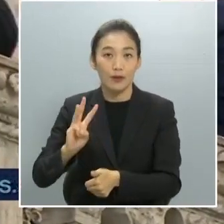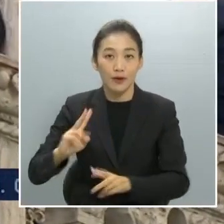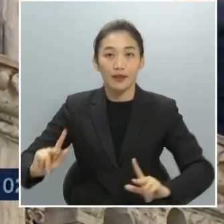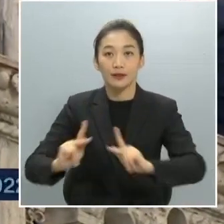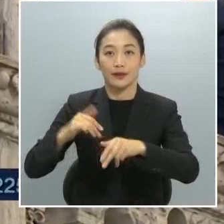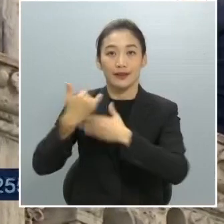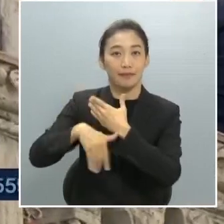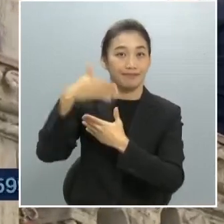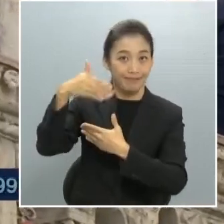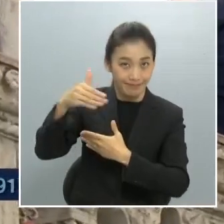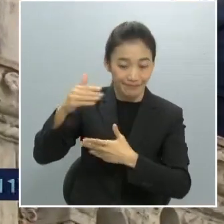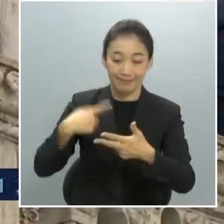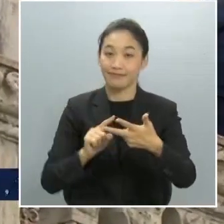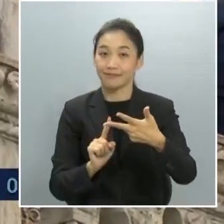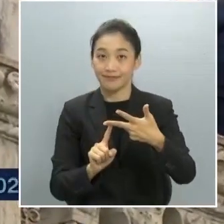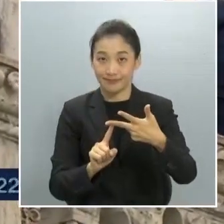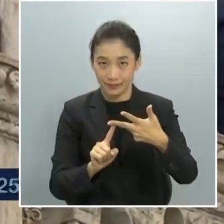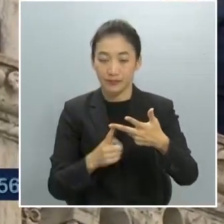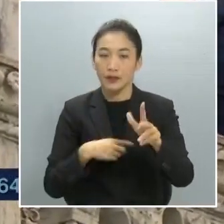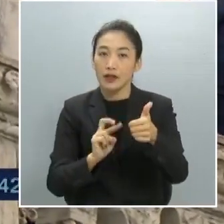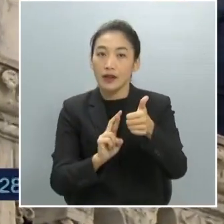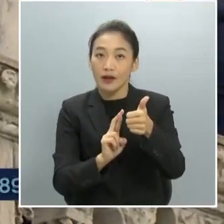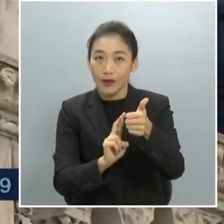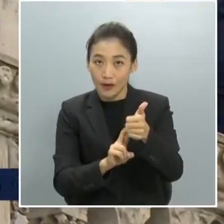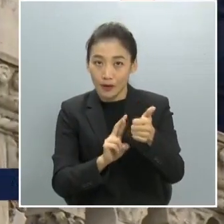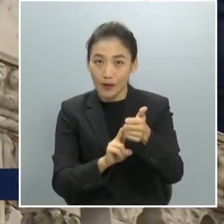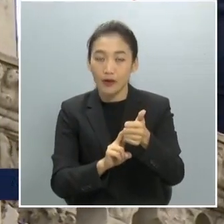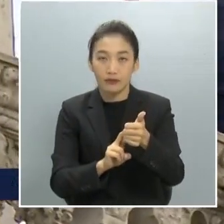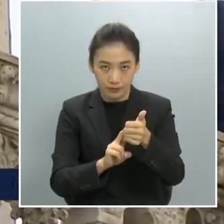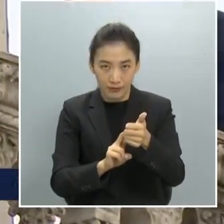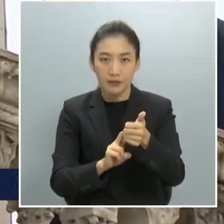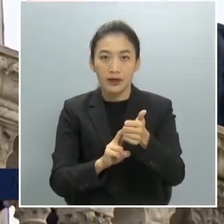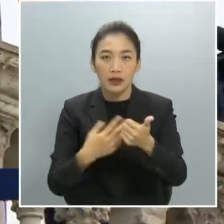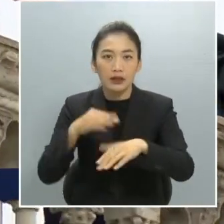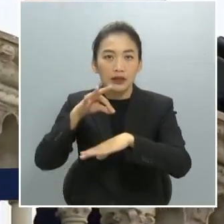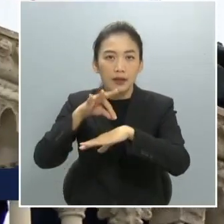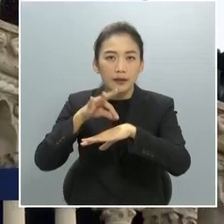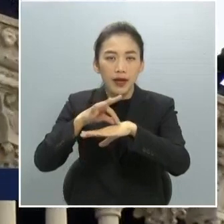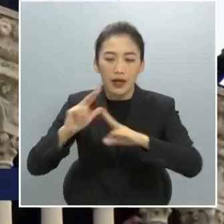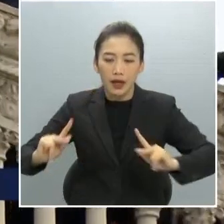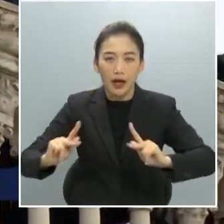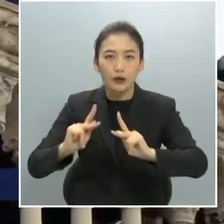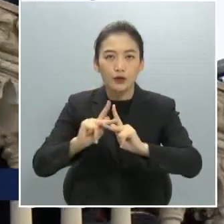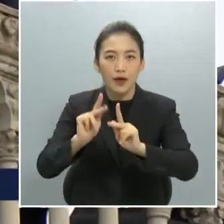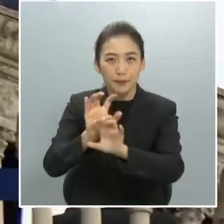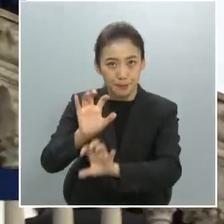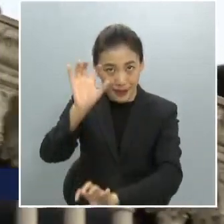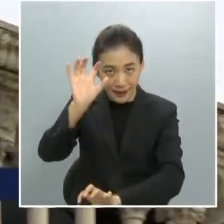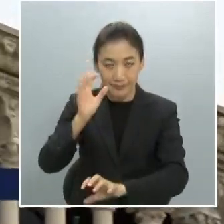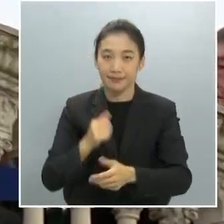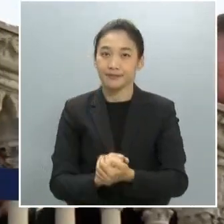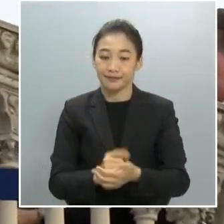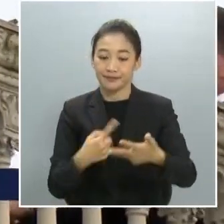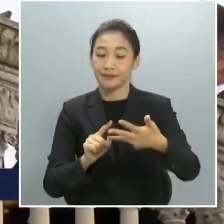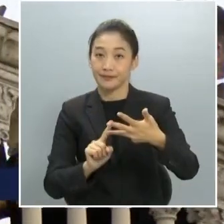คุณอนุทินชาญวีรกูลรองนายกรัฐมนตรีและรัฐมนตรีว่าการกระทรวงมหาดไทยคุณพีรพันธ์สาลีรัฐวิภาครองน